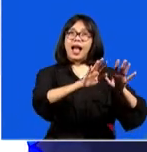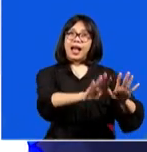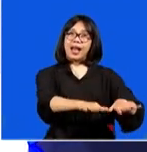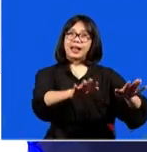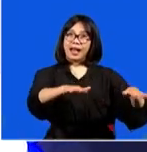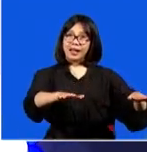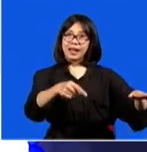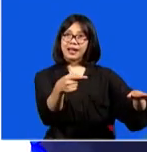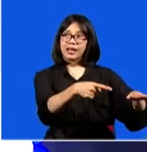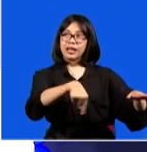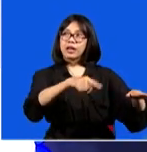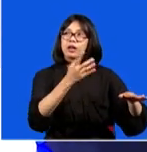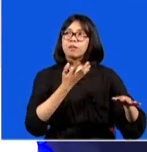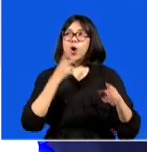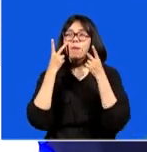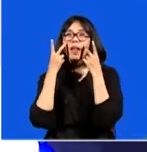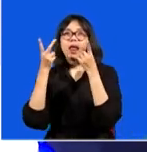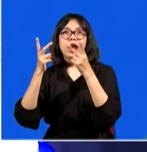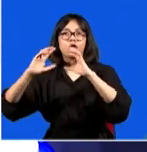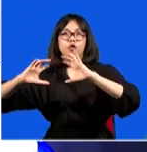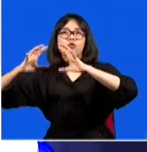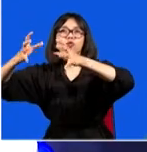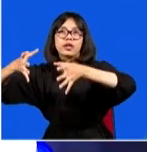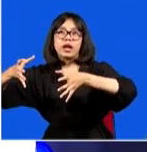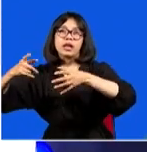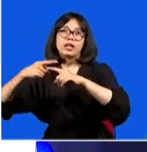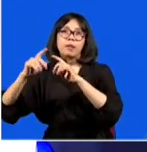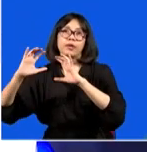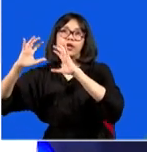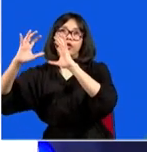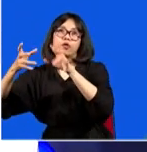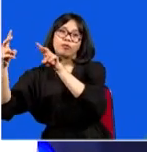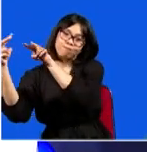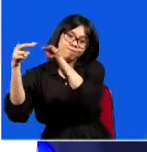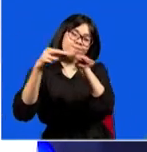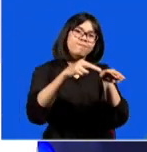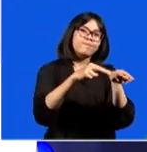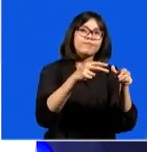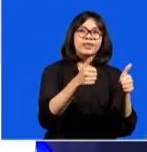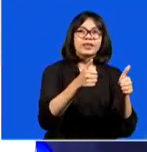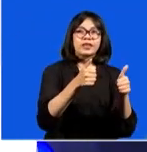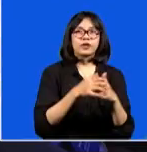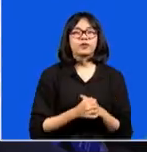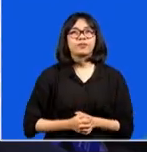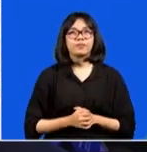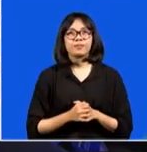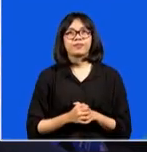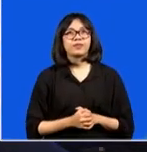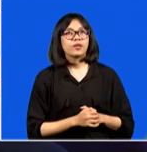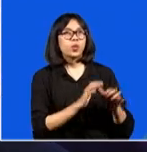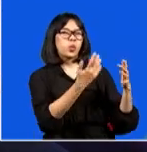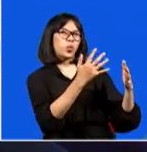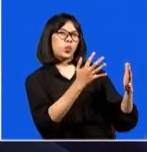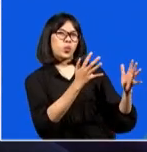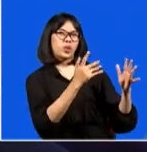hanya ingin melihat dunia tetapi dunia yang akan melihat anak-anak di Bali juga terima kasih kita